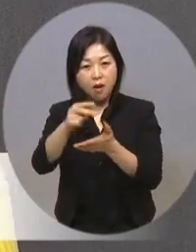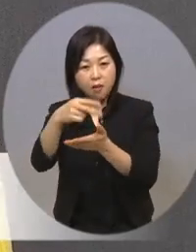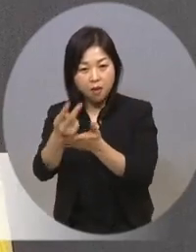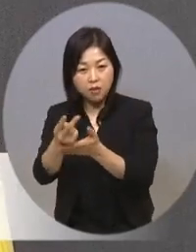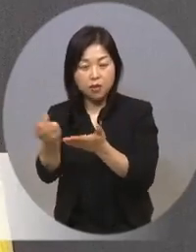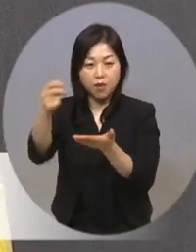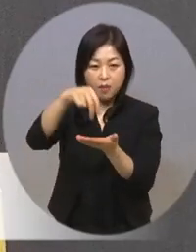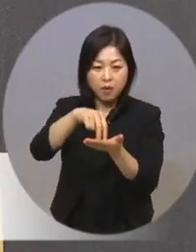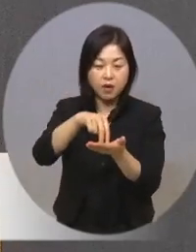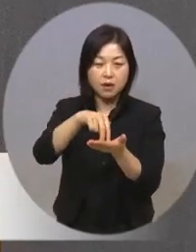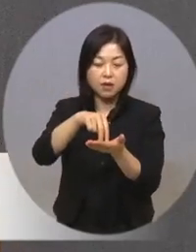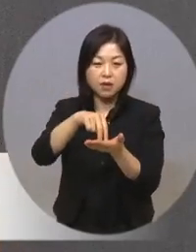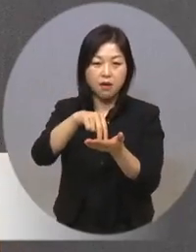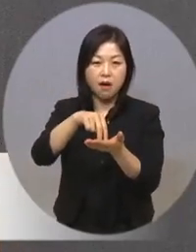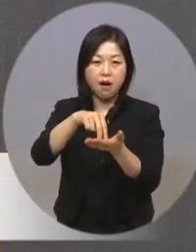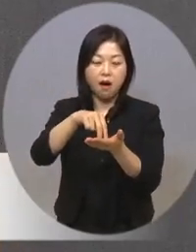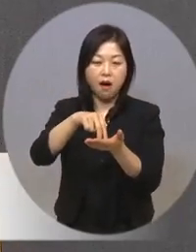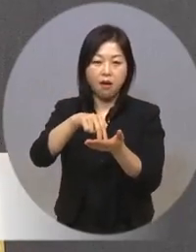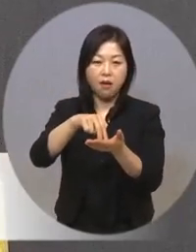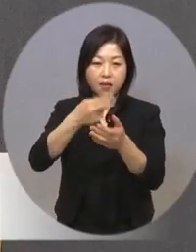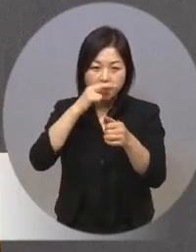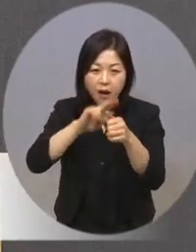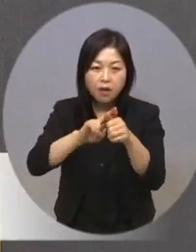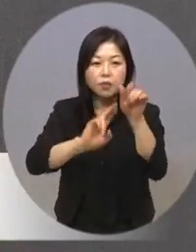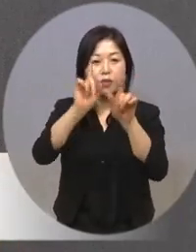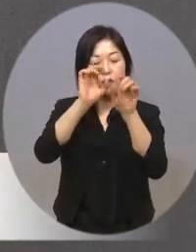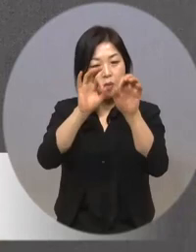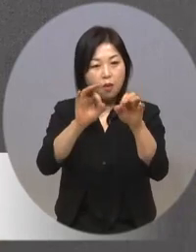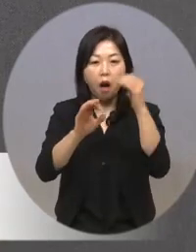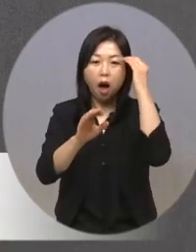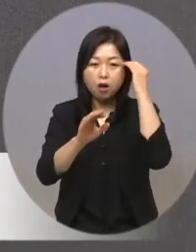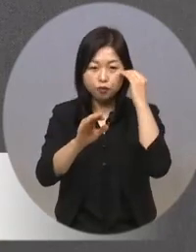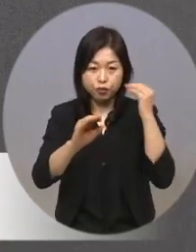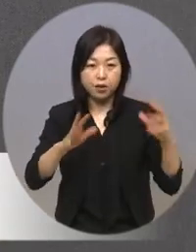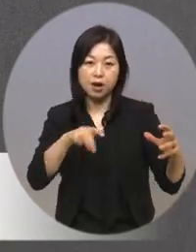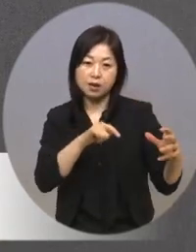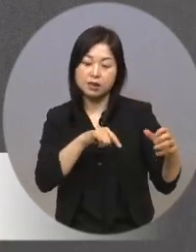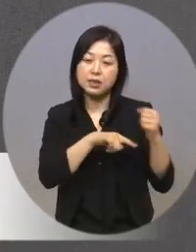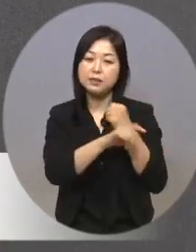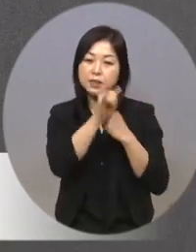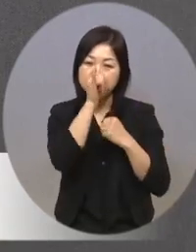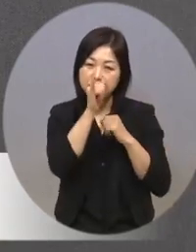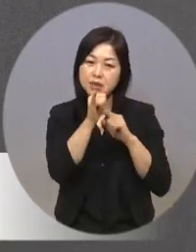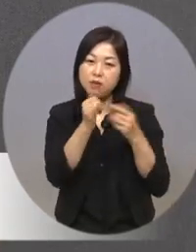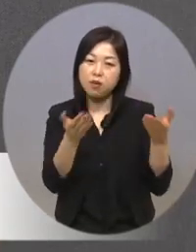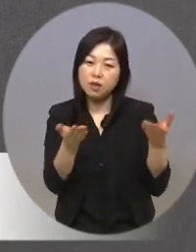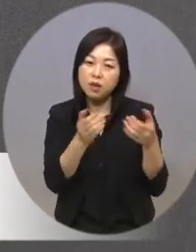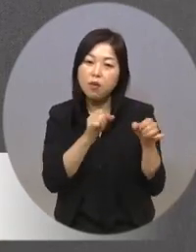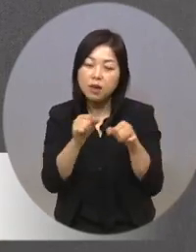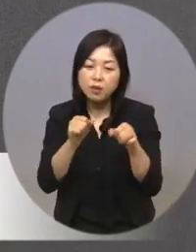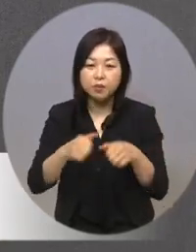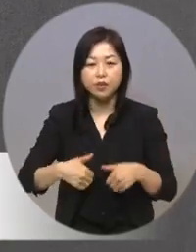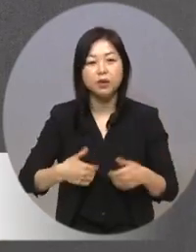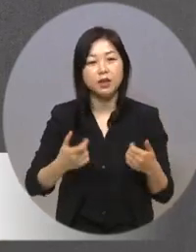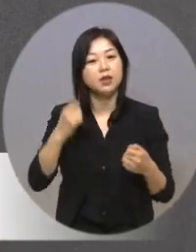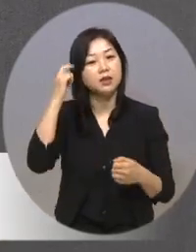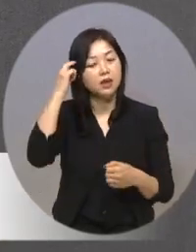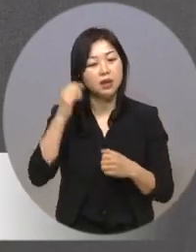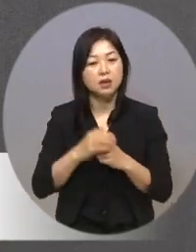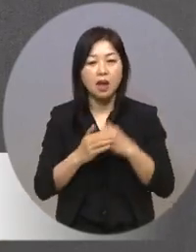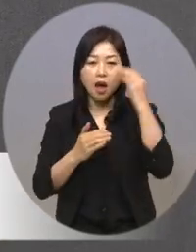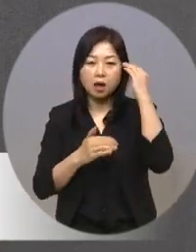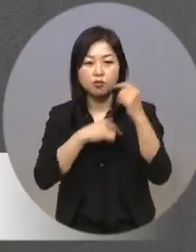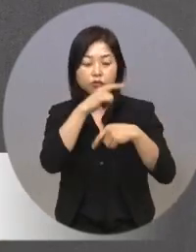계속 도전하는 모습을 보고 아 저도 뭔가 한국에서 의미 있는 일을 해야겠다라고 생각을 해서 마침 수어 한국